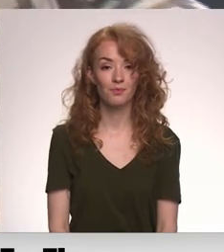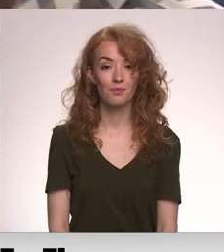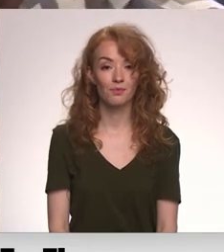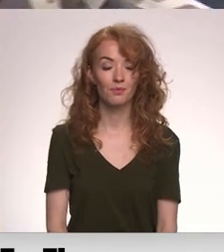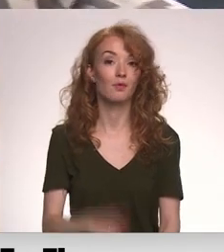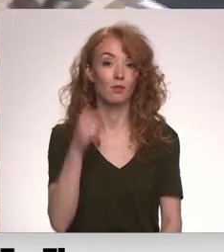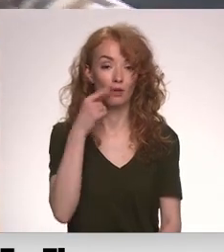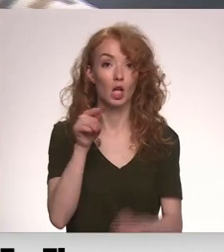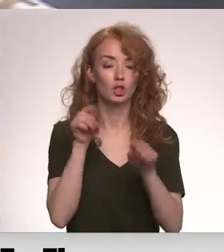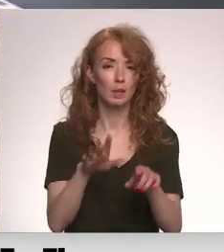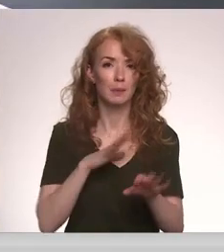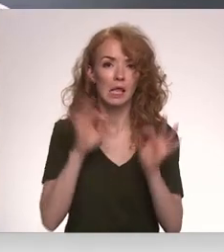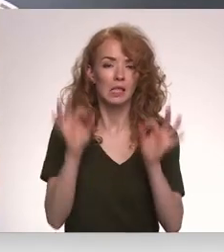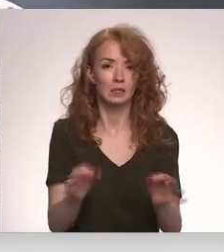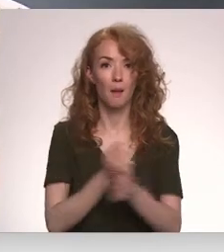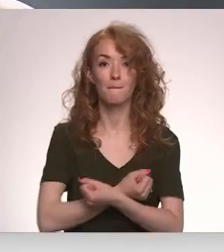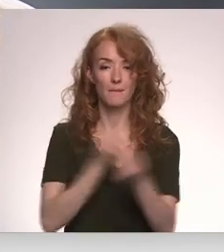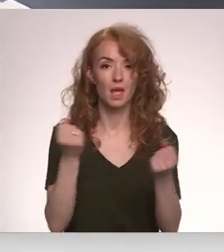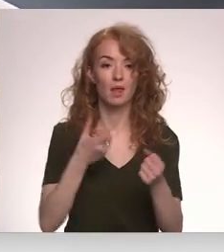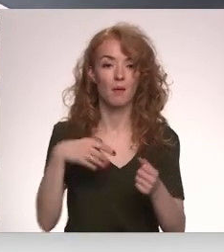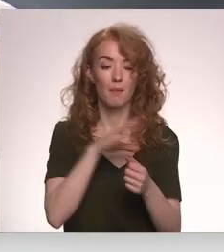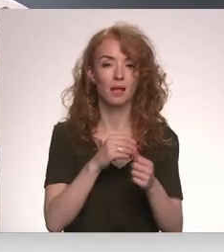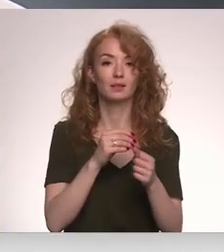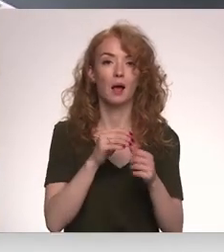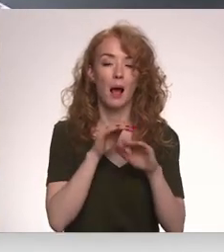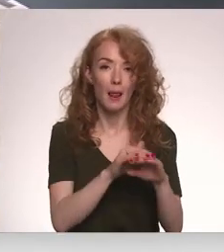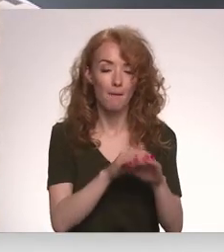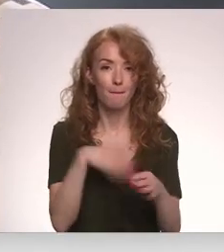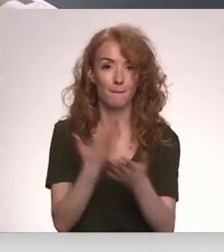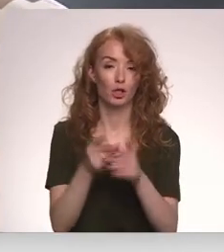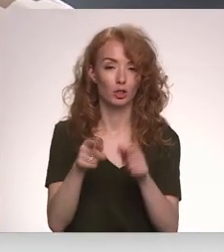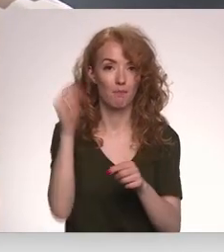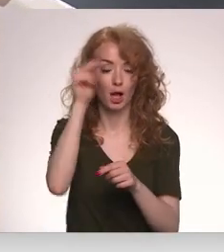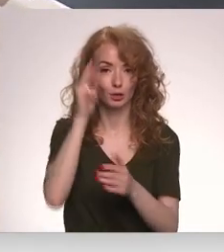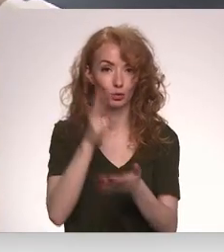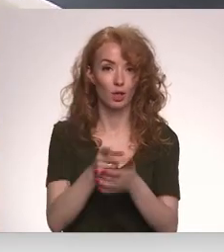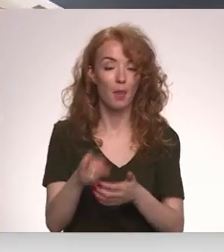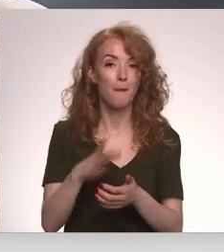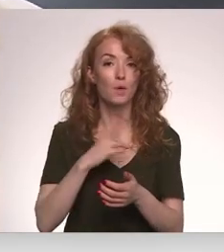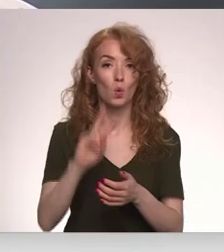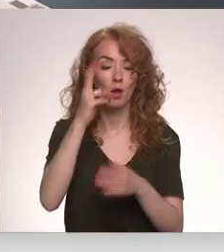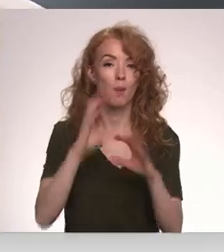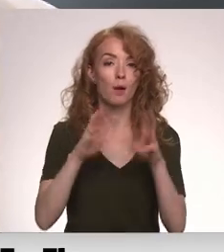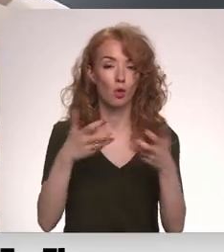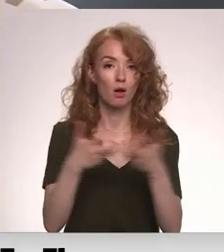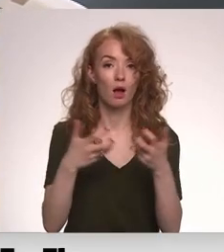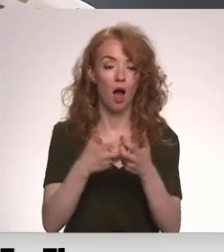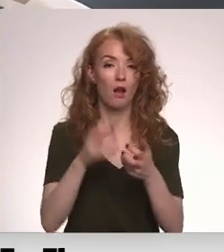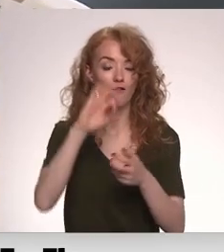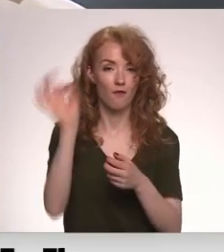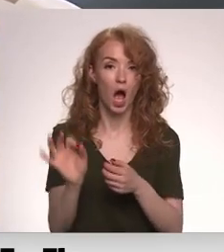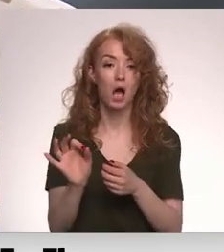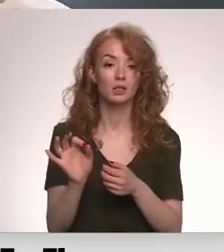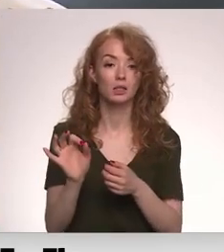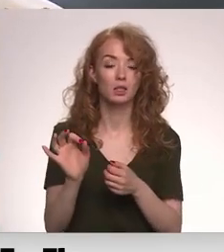3, 2, 1. Šī bija reāla mīna, ko mēs piegatavojām šim te uzdevumam. Šī bija otrā pasaules kara